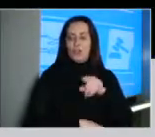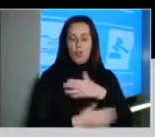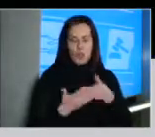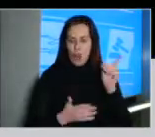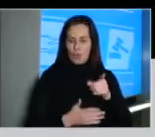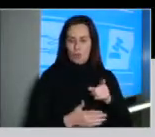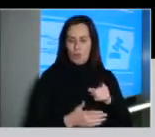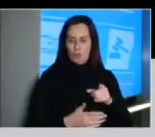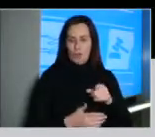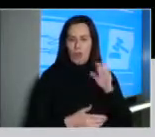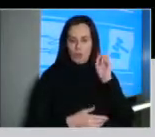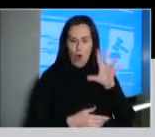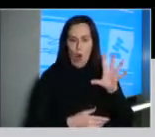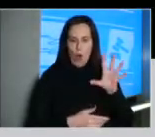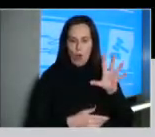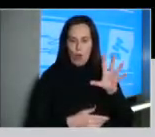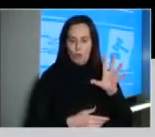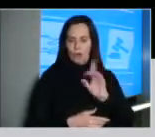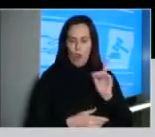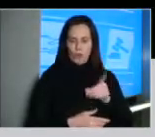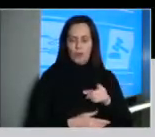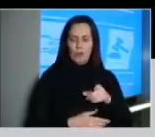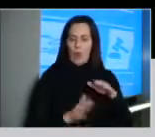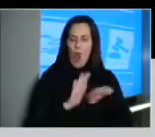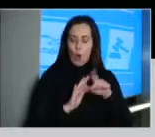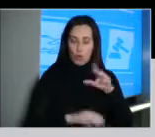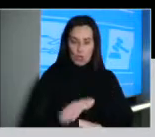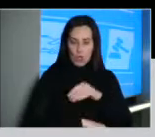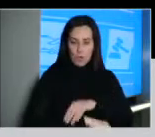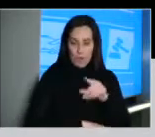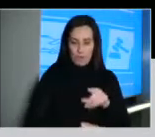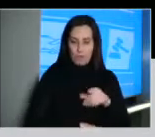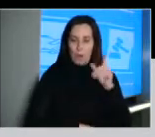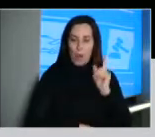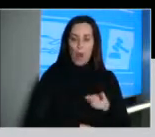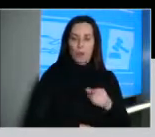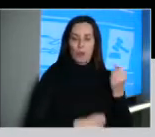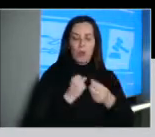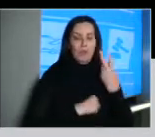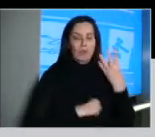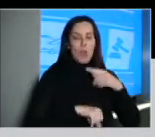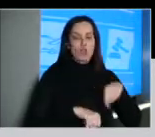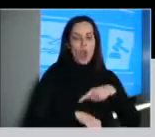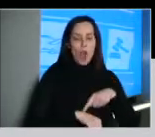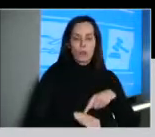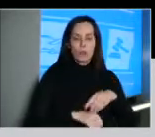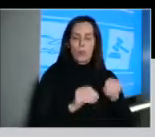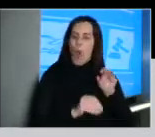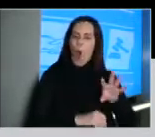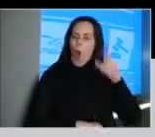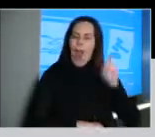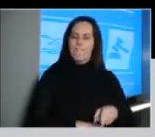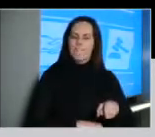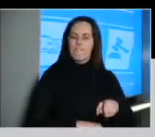צורך להוטט לנהגים שהאורות שלהם דולקים במהלך היום, כי על פי החוק בשוודיה מחויבים לנהוג 24 שעות ביממה עם אורות